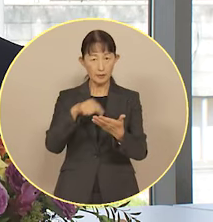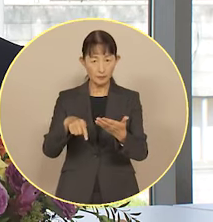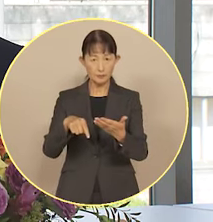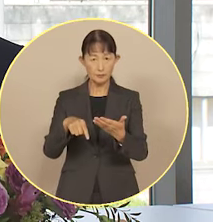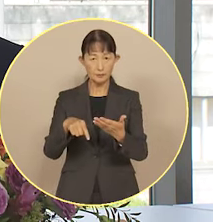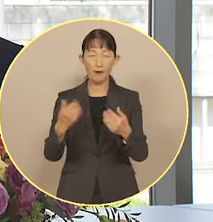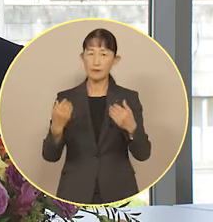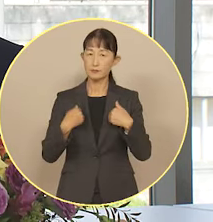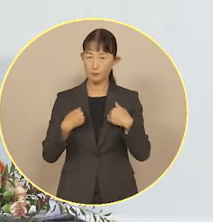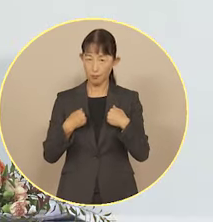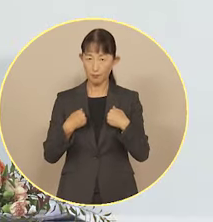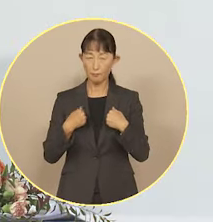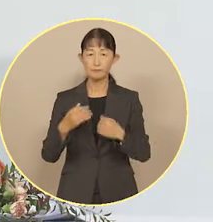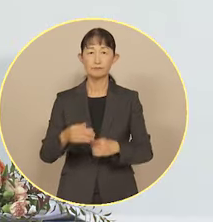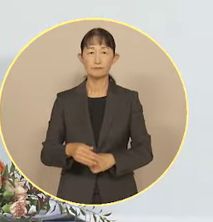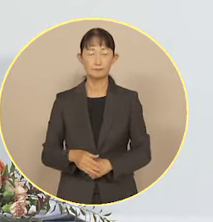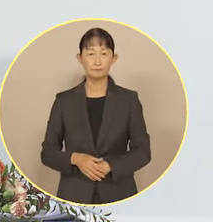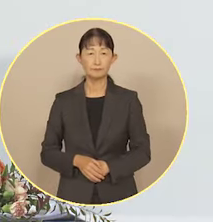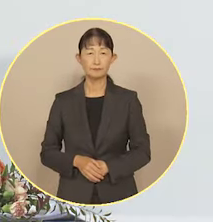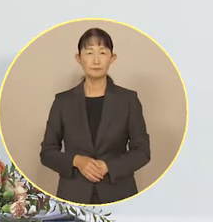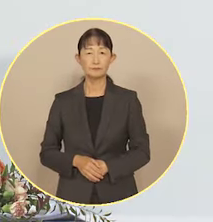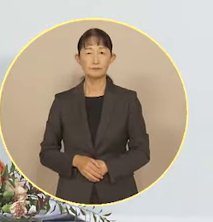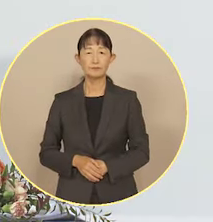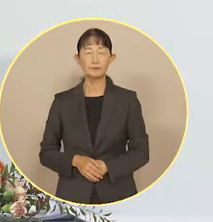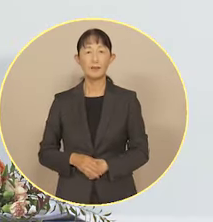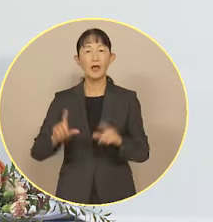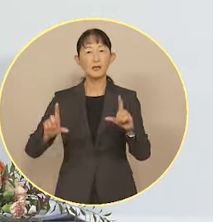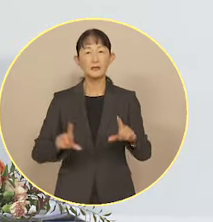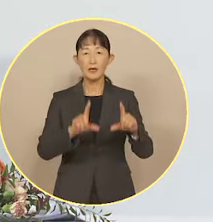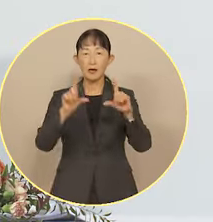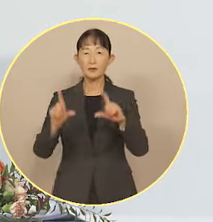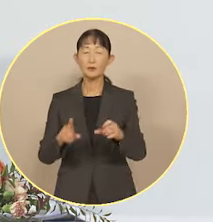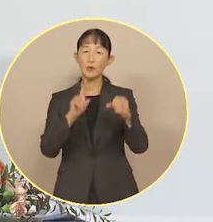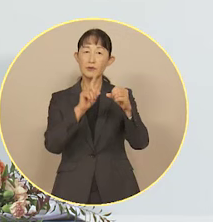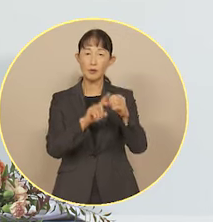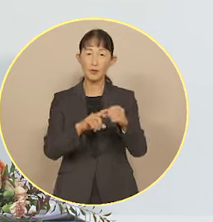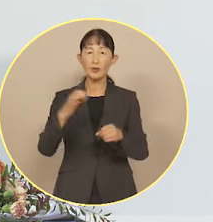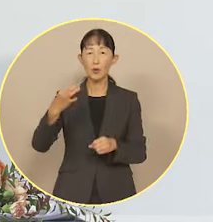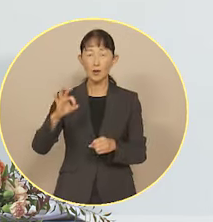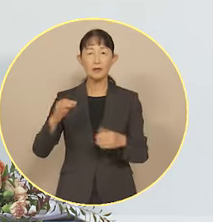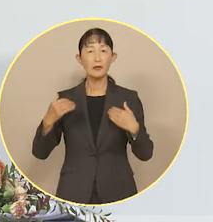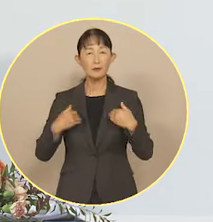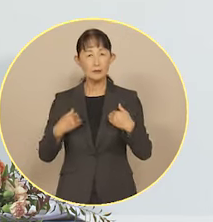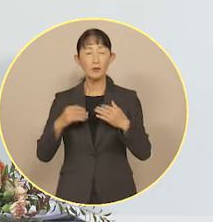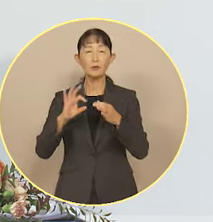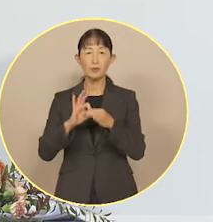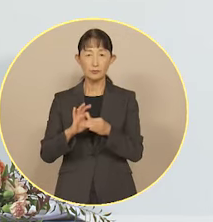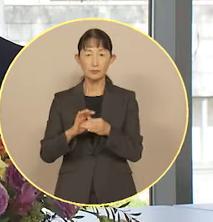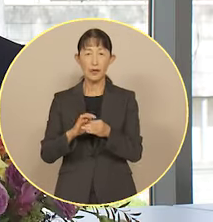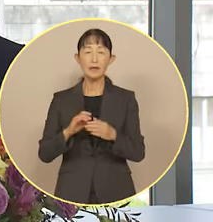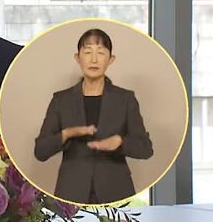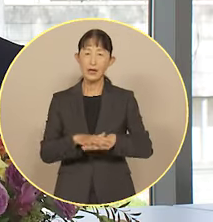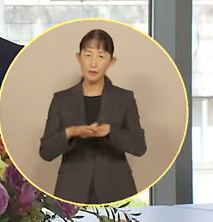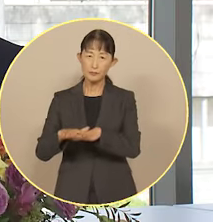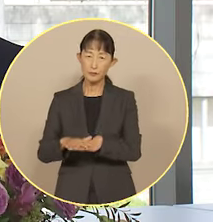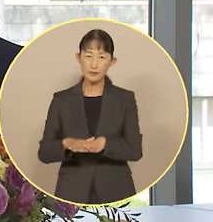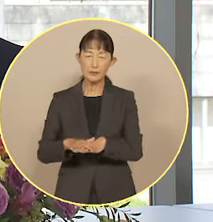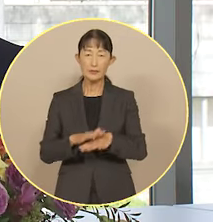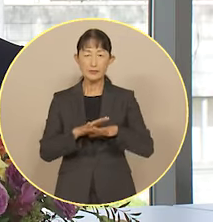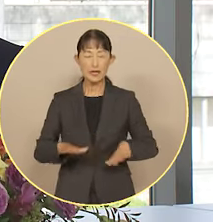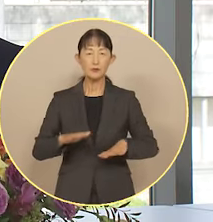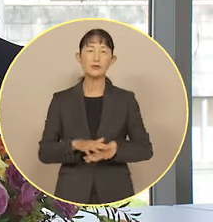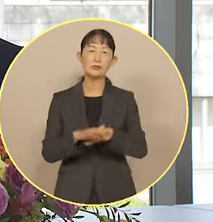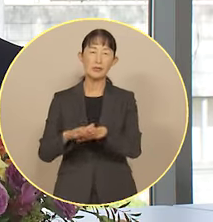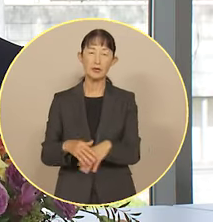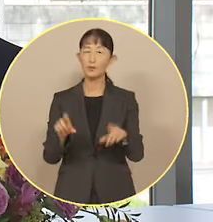ものを根本的に解除していくお金が暮らしのまま原始なんですからセーフティネットの強化だけでなくて豊かさを感じ